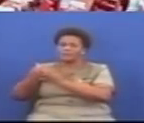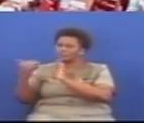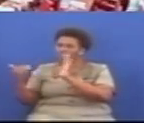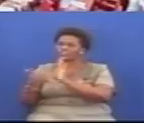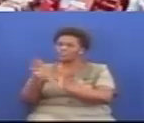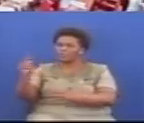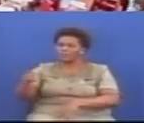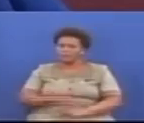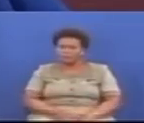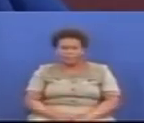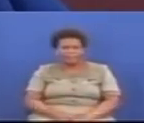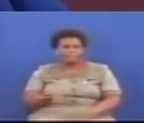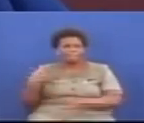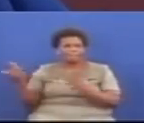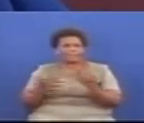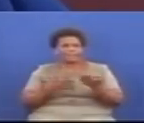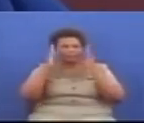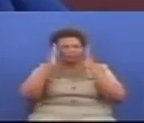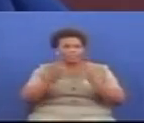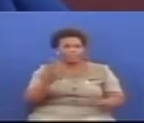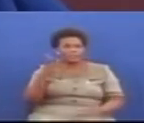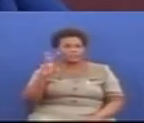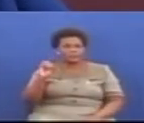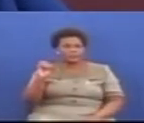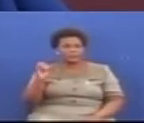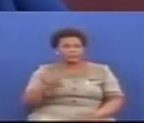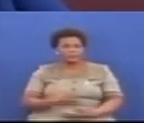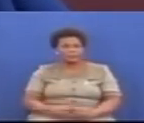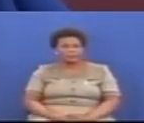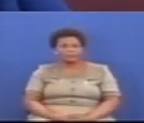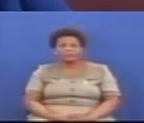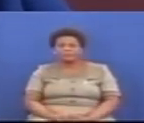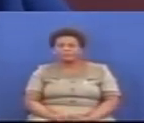Nisha kutaja mheshimiwa 30, tafadhali. Asante sana mheshimiwa